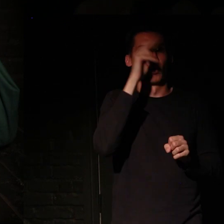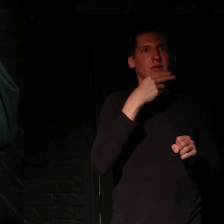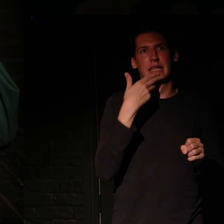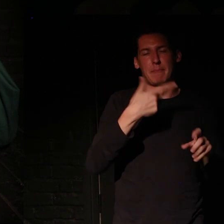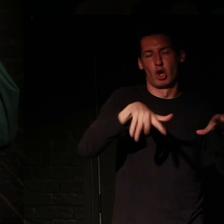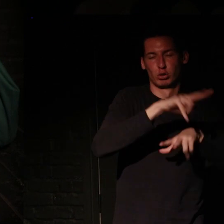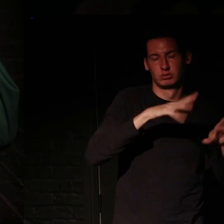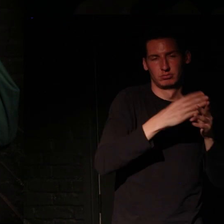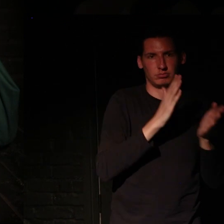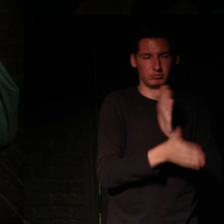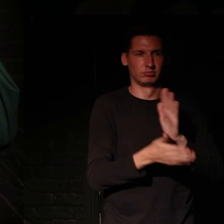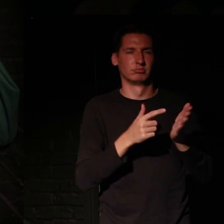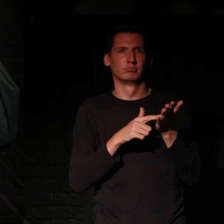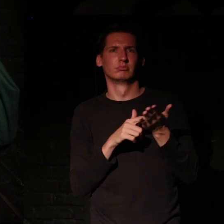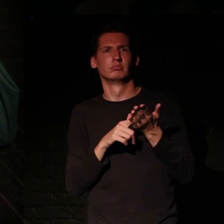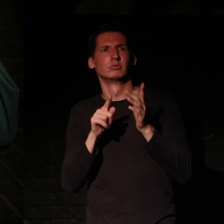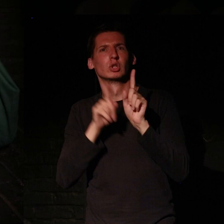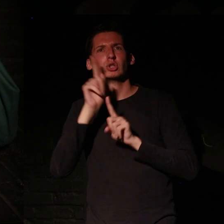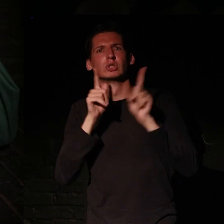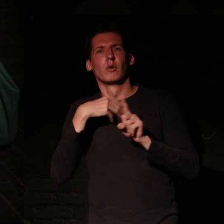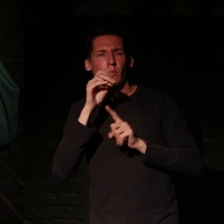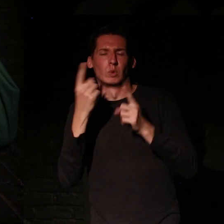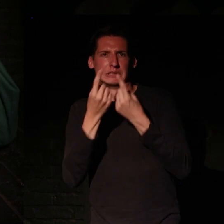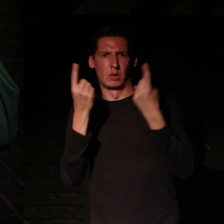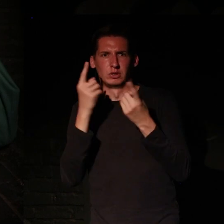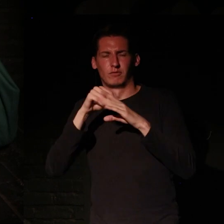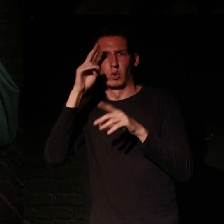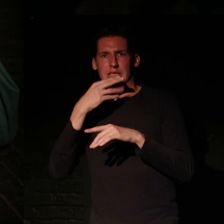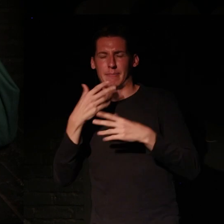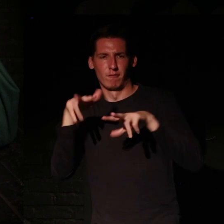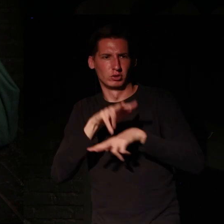nieobecność matki też się zdarza, chociaż mam wrażenie,